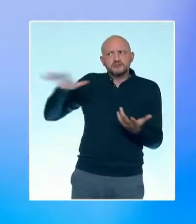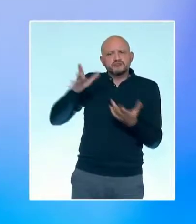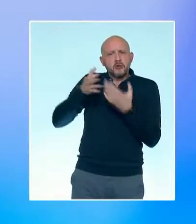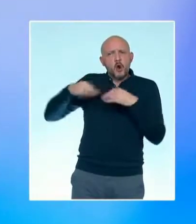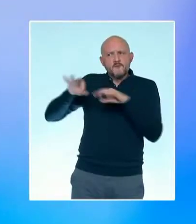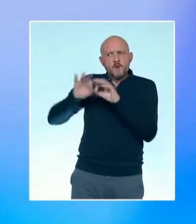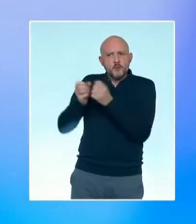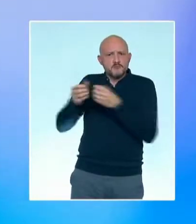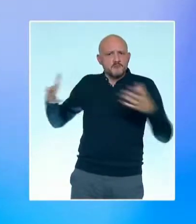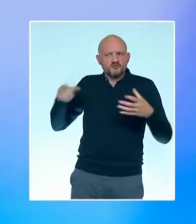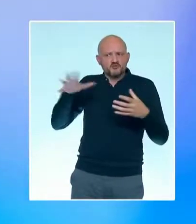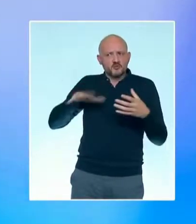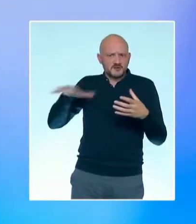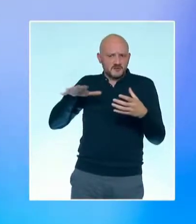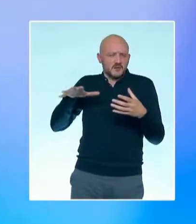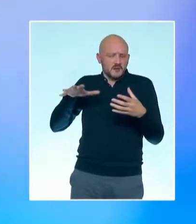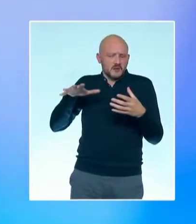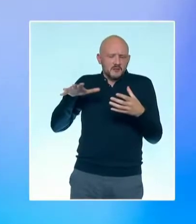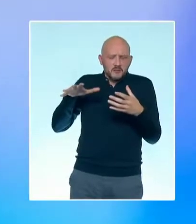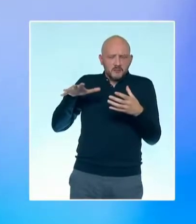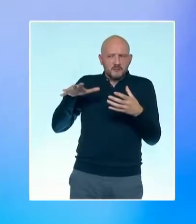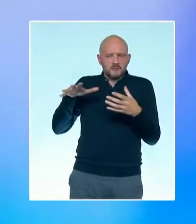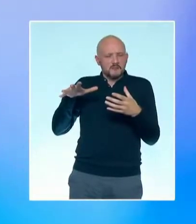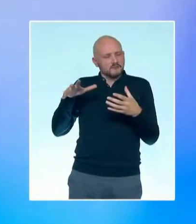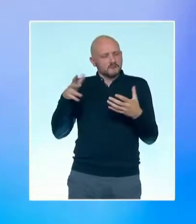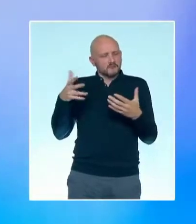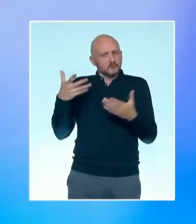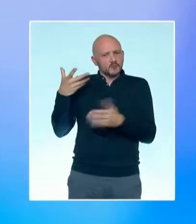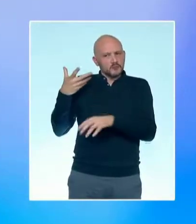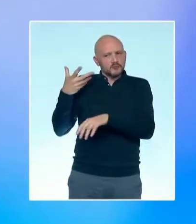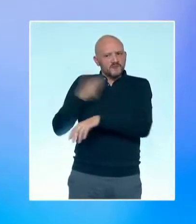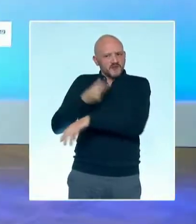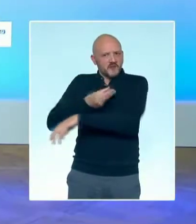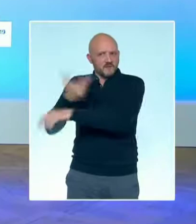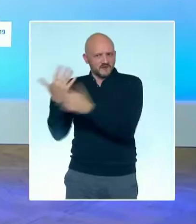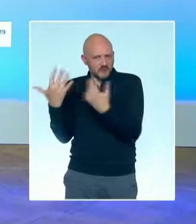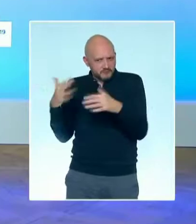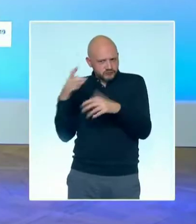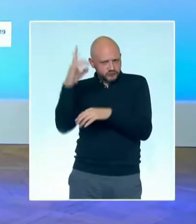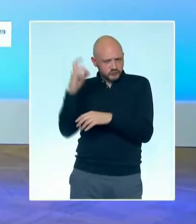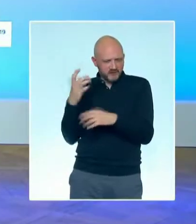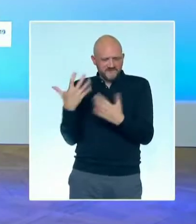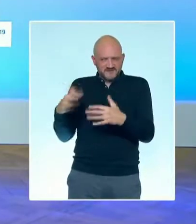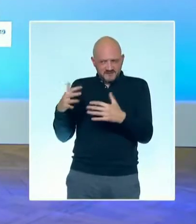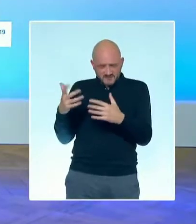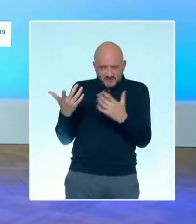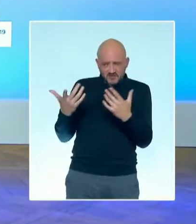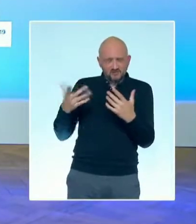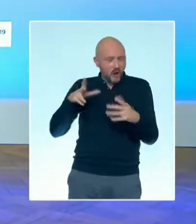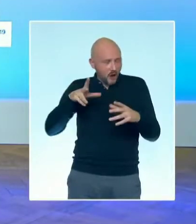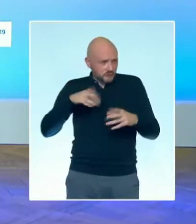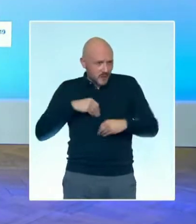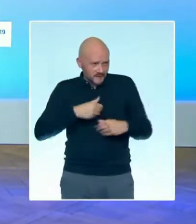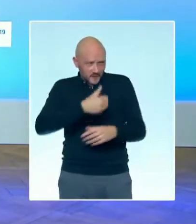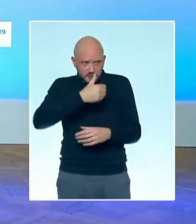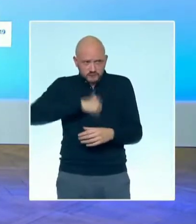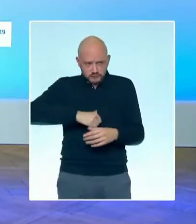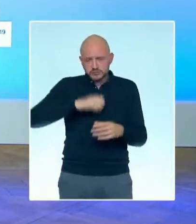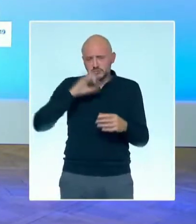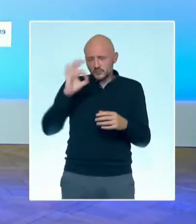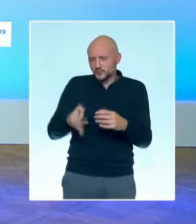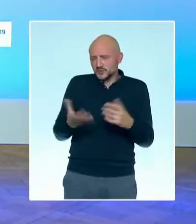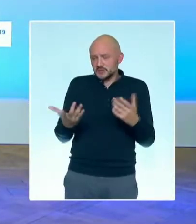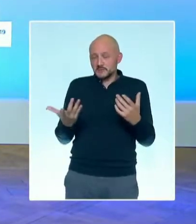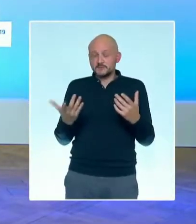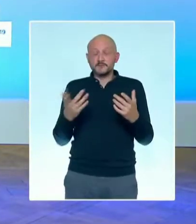qui dit ça, quoi. Ou en tout cas, elles semblent acceptées ou acceptables. Vous avez également... et d'ailleurs demandé par les soignants,